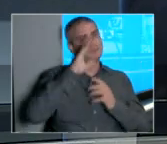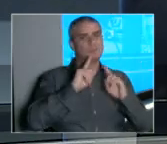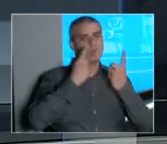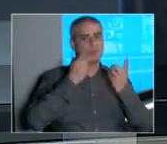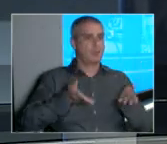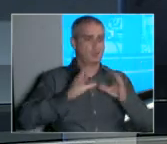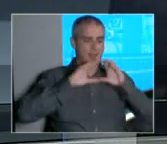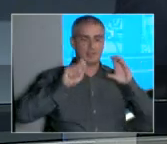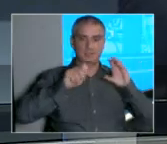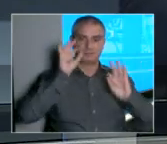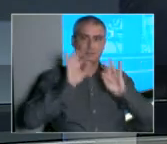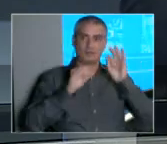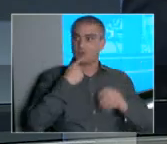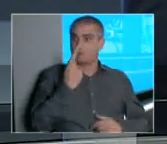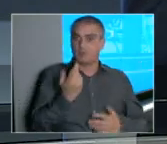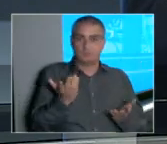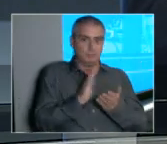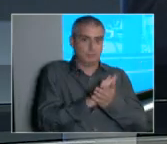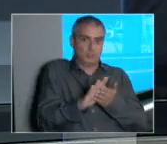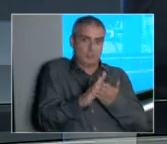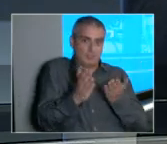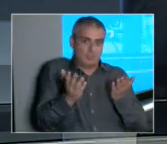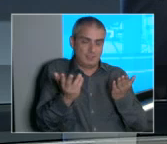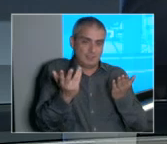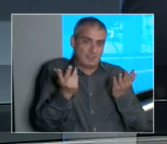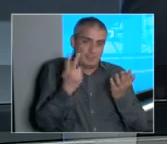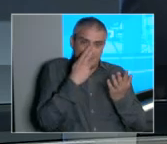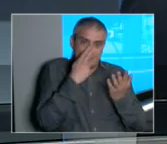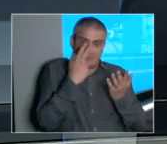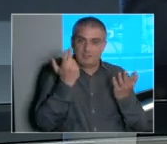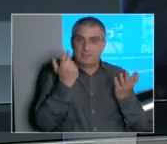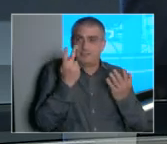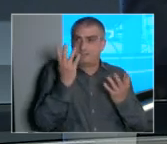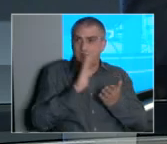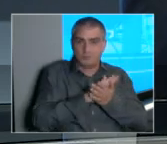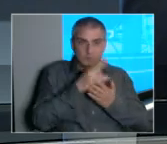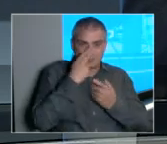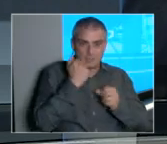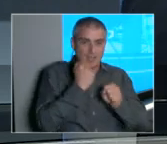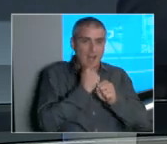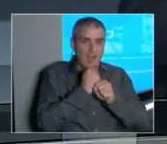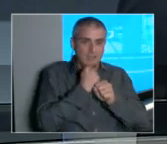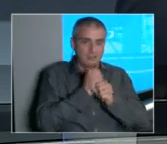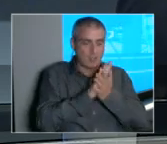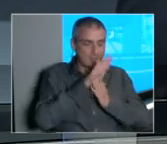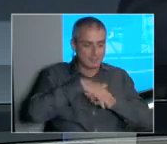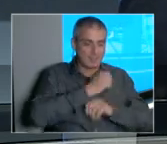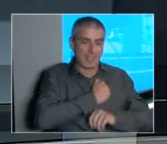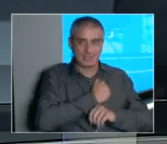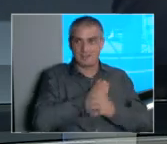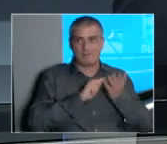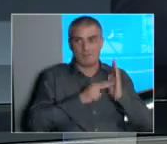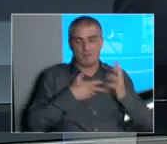פה בבניין הזה שמחללים את דברם. זה פשוט ניסיון לעשות. אתה תמיד לוקח את הפרשה לפרשיית השבוע. זה פשוט ניסיון לבצע הדתה, והמערכת